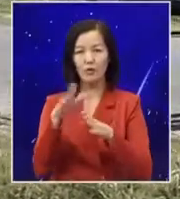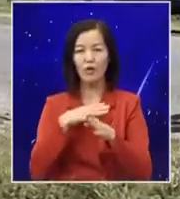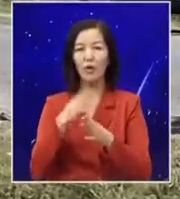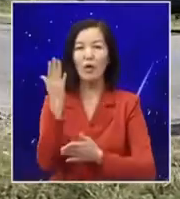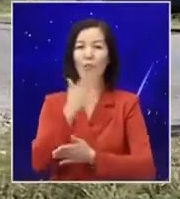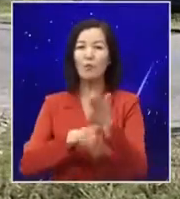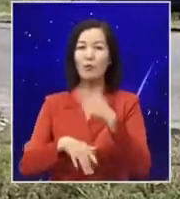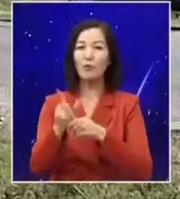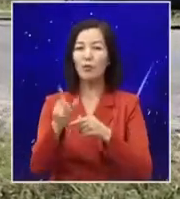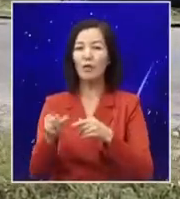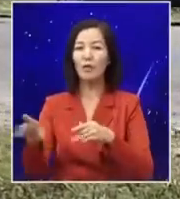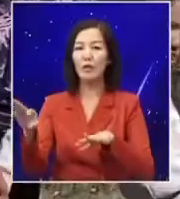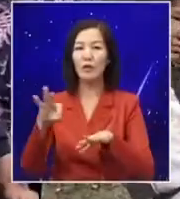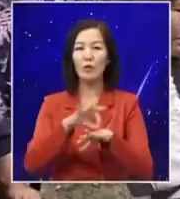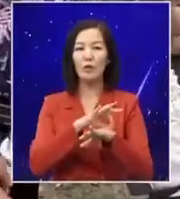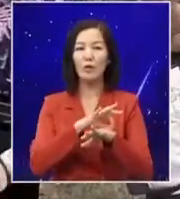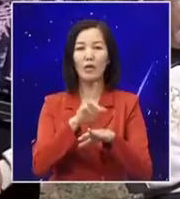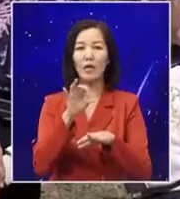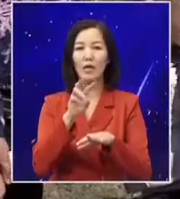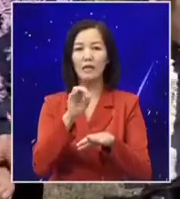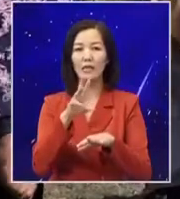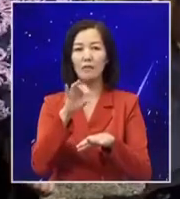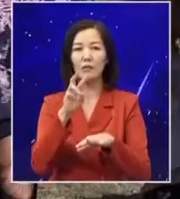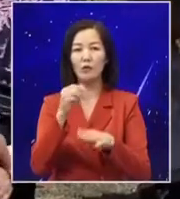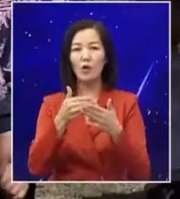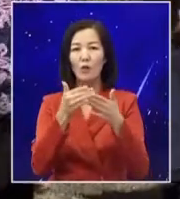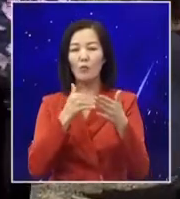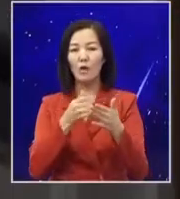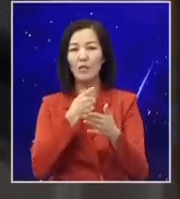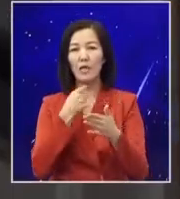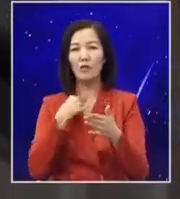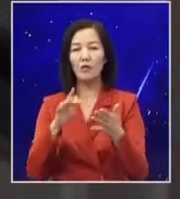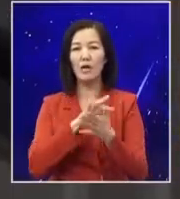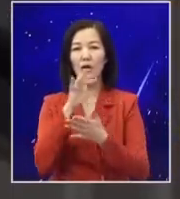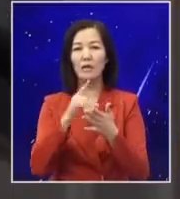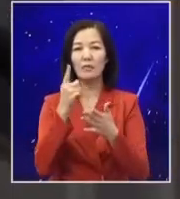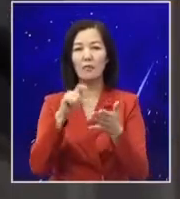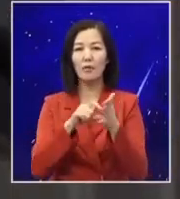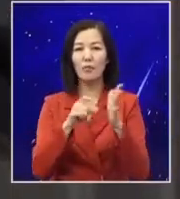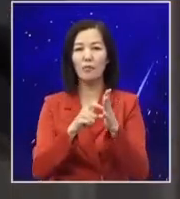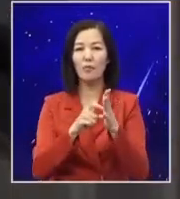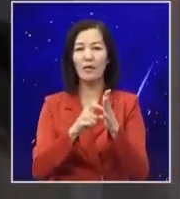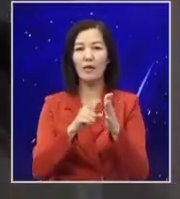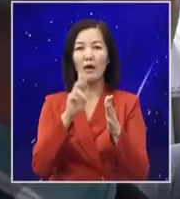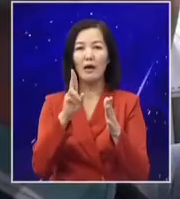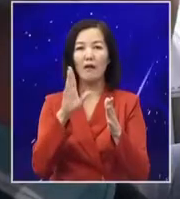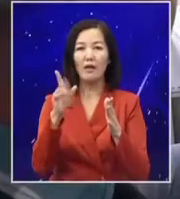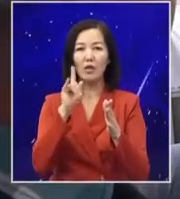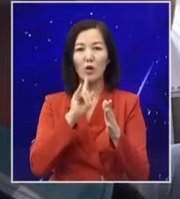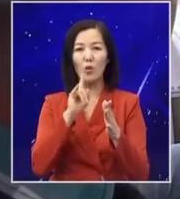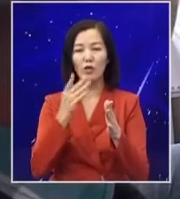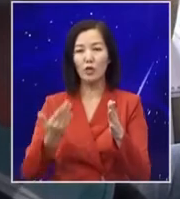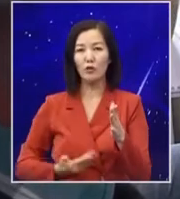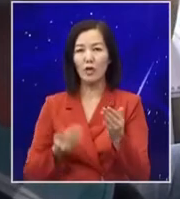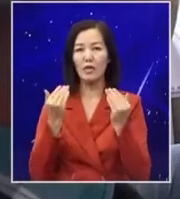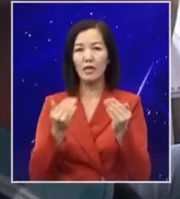Мүмкіндігі шектеулі ерлі зайыпты Константин мен Мисон бұған дейін Талдықорған қаласының шетіндегі бір бөлмелі біреудің үйін жалдап күнелтіп келді. Енді